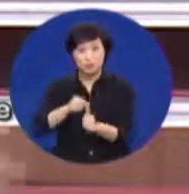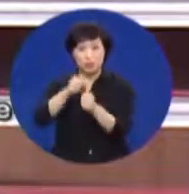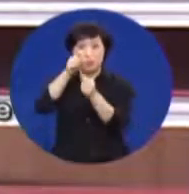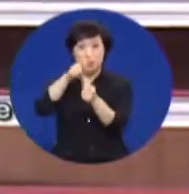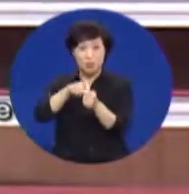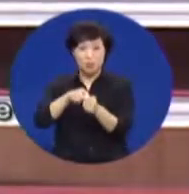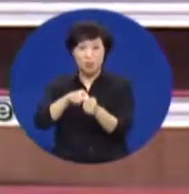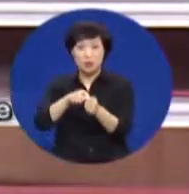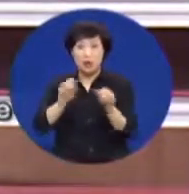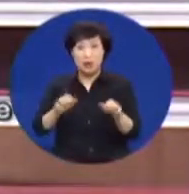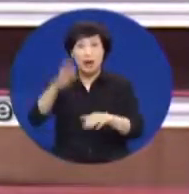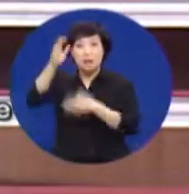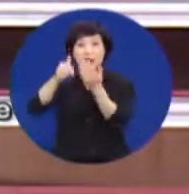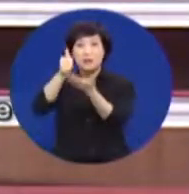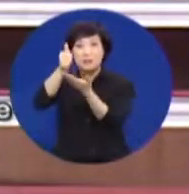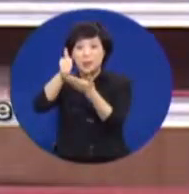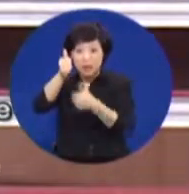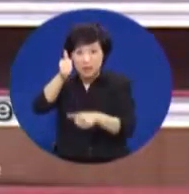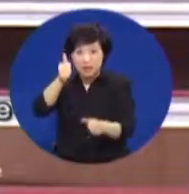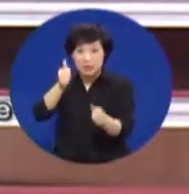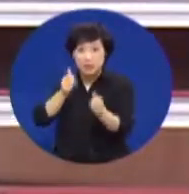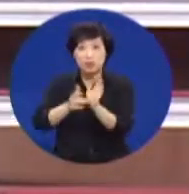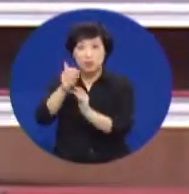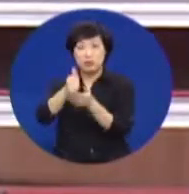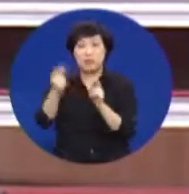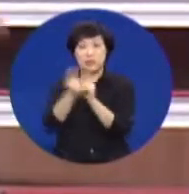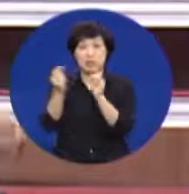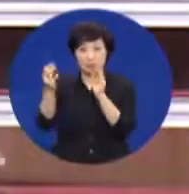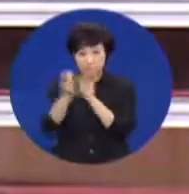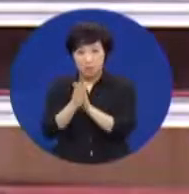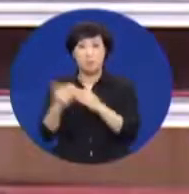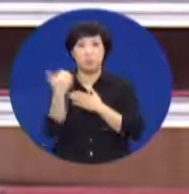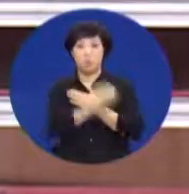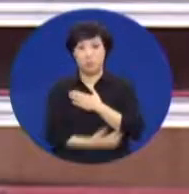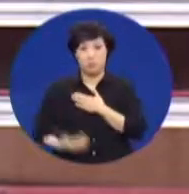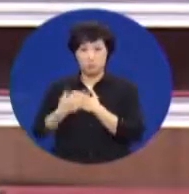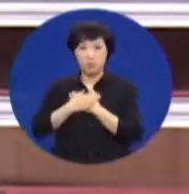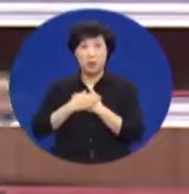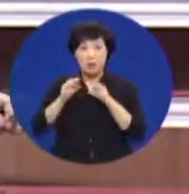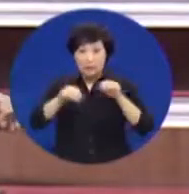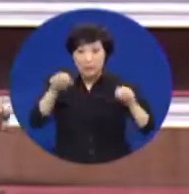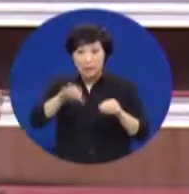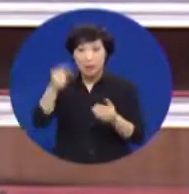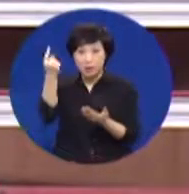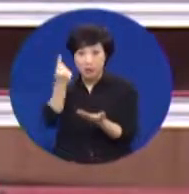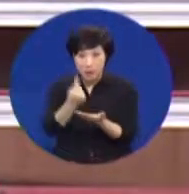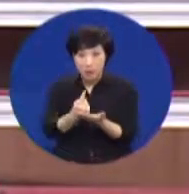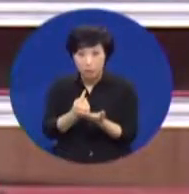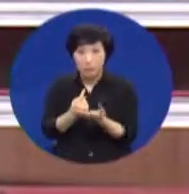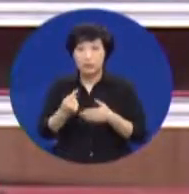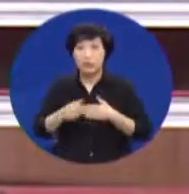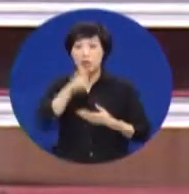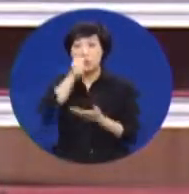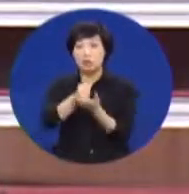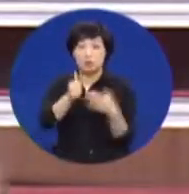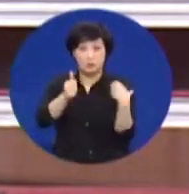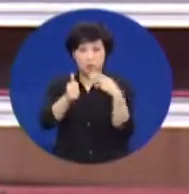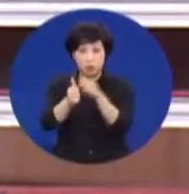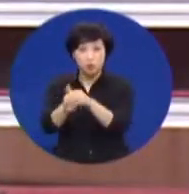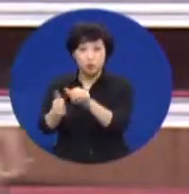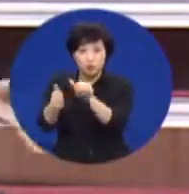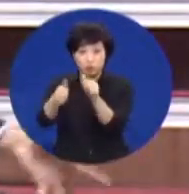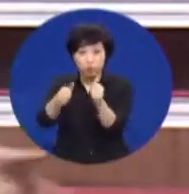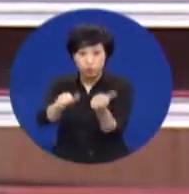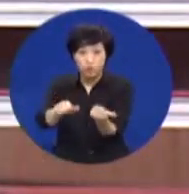구원하시려고 하나님의 아들이 친히 몸소 육신을 입고 이 땅에 와서 내 죄 짊어지고